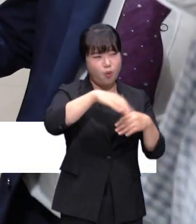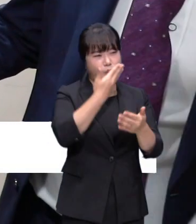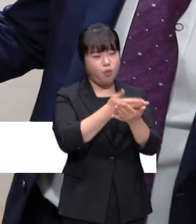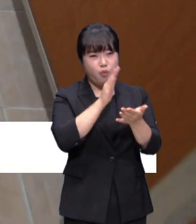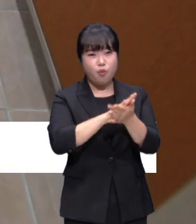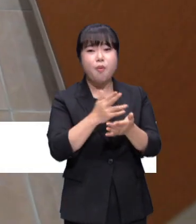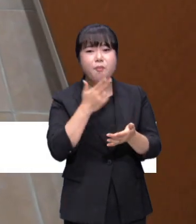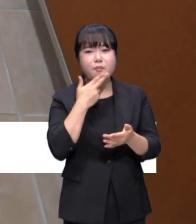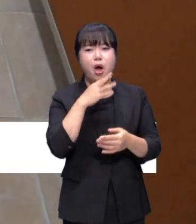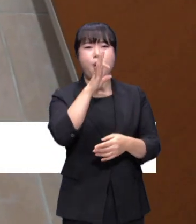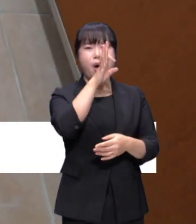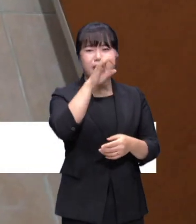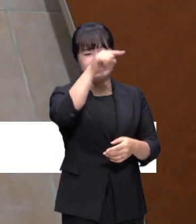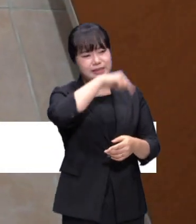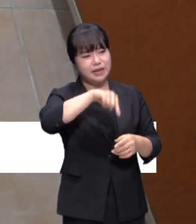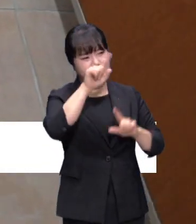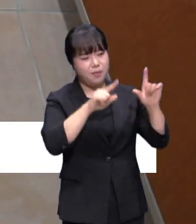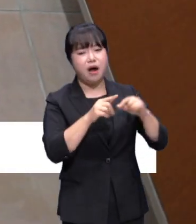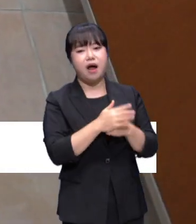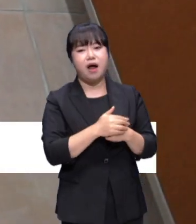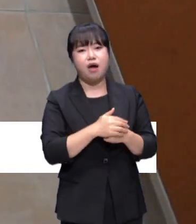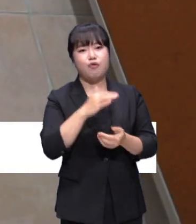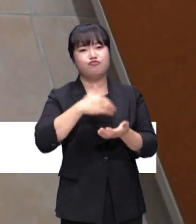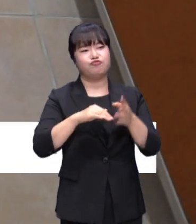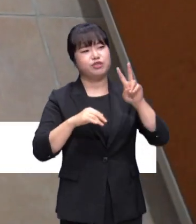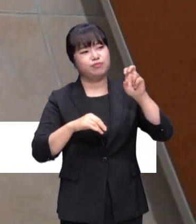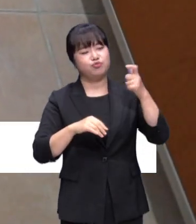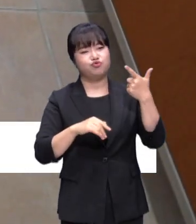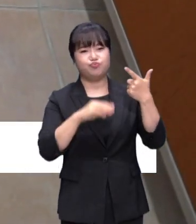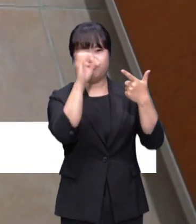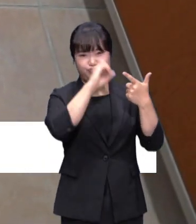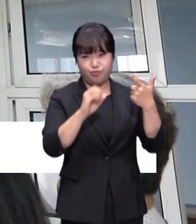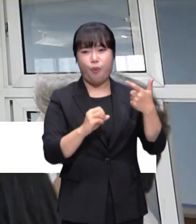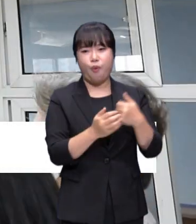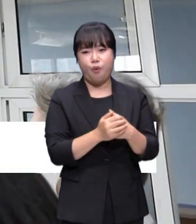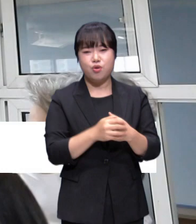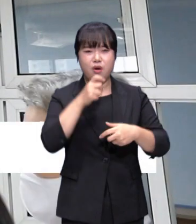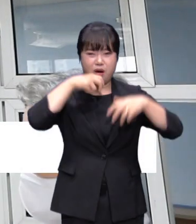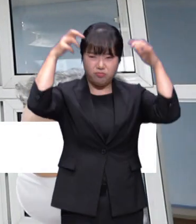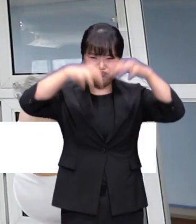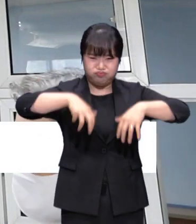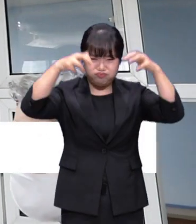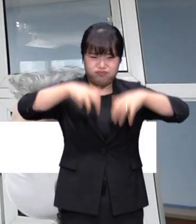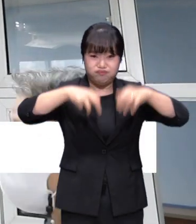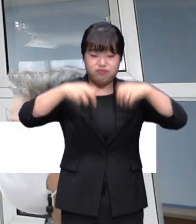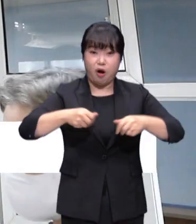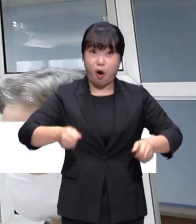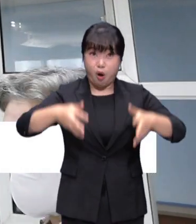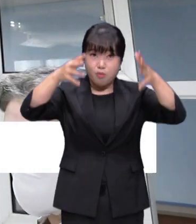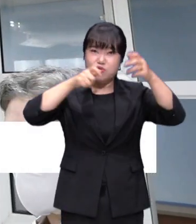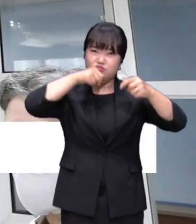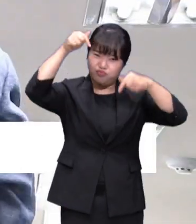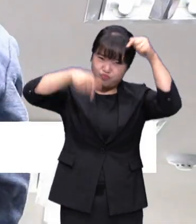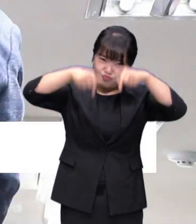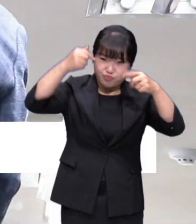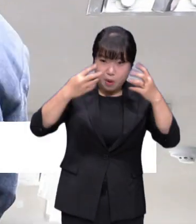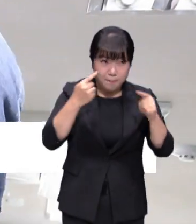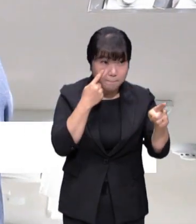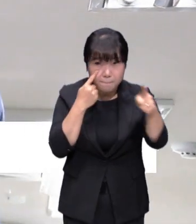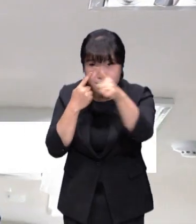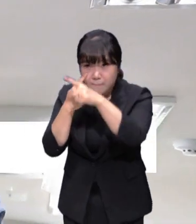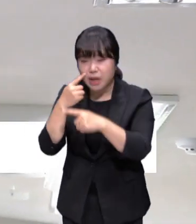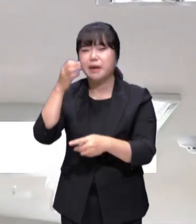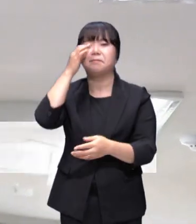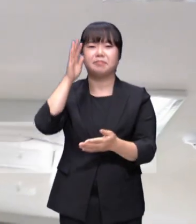않은 화장실 내 화변기가 26%에 달하고 폭우 피해로 이어진 학교 건물 누수 등을 현장에서